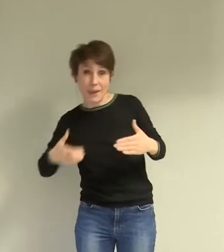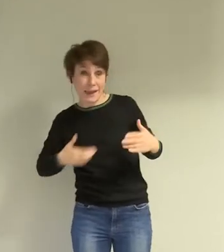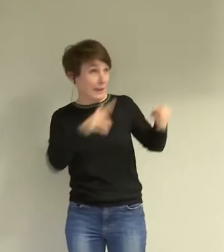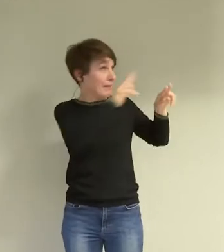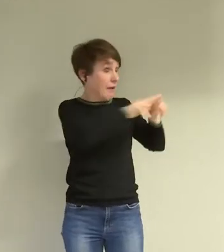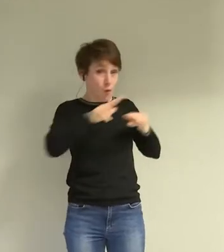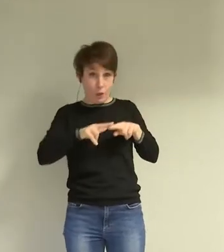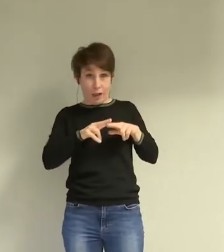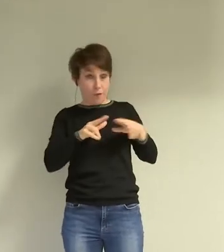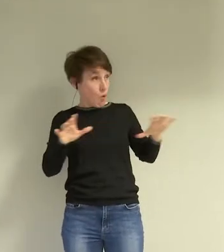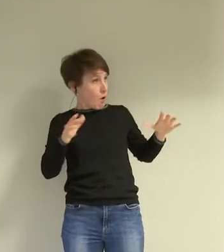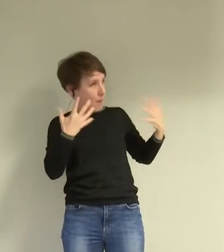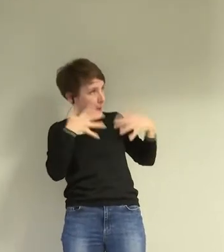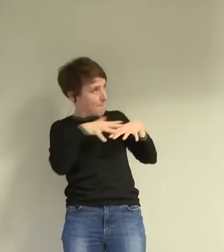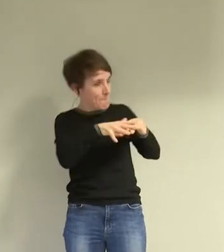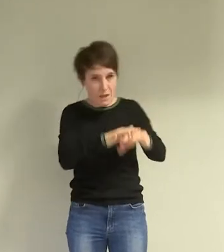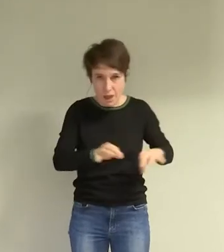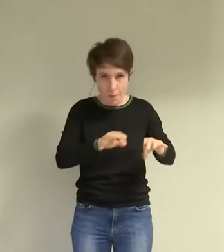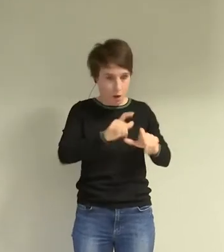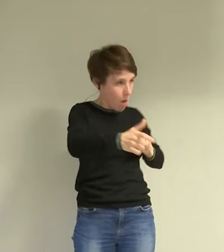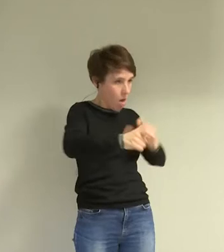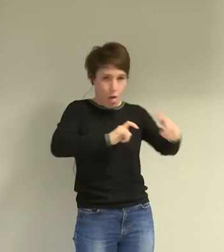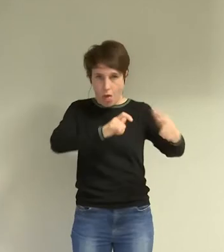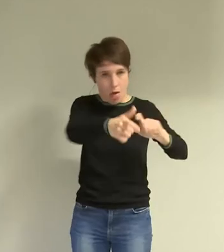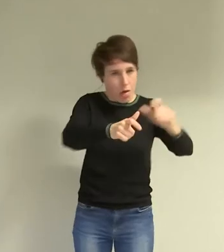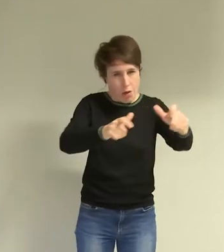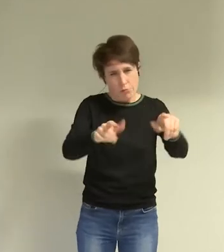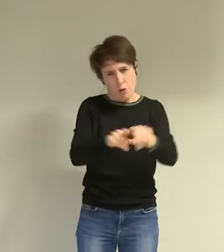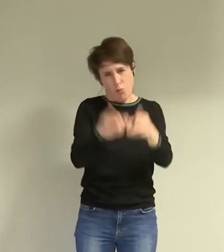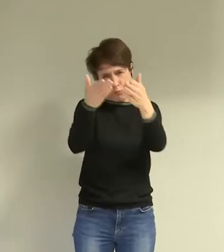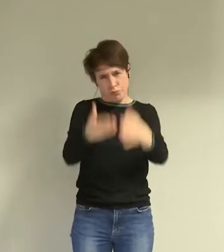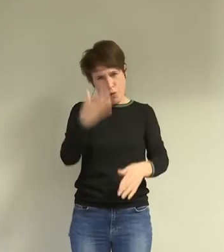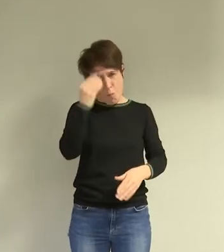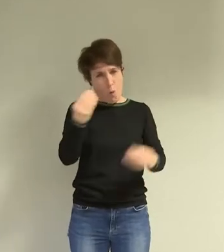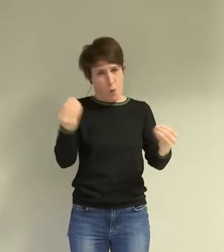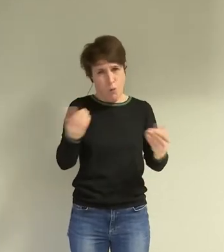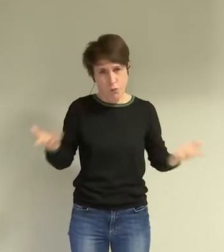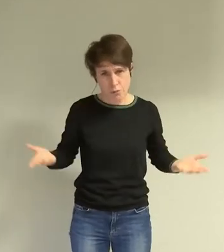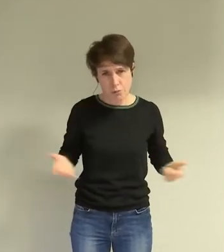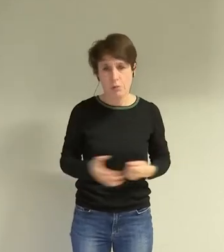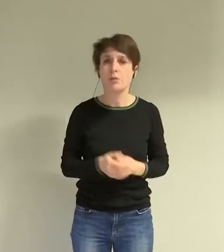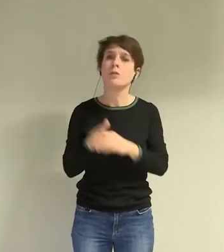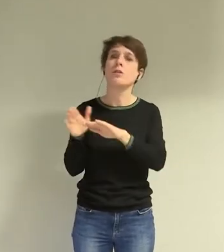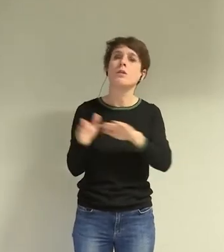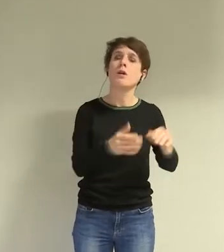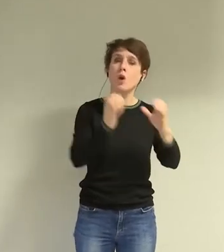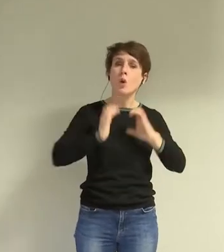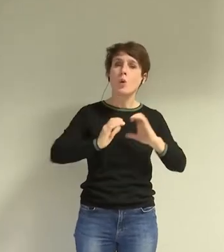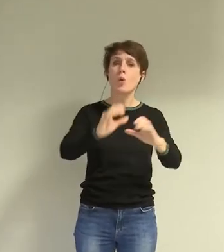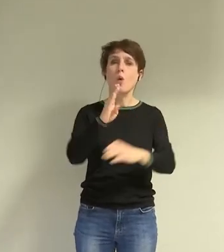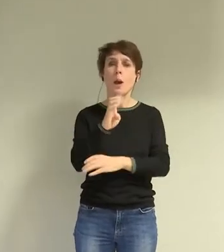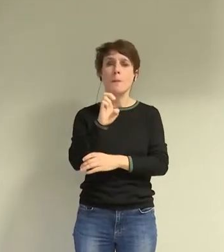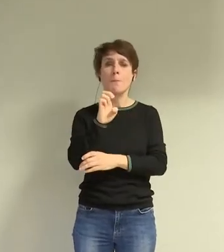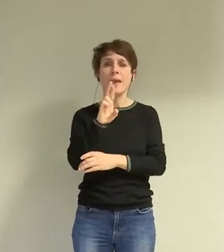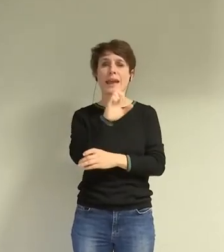enlisement quel amateurisme cours berriat vous souhaiter imposer une nouvelle autoroute à